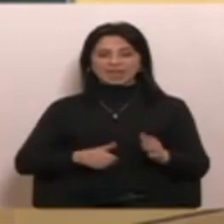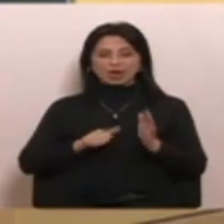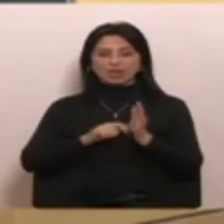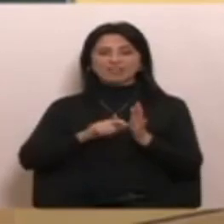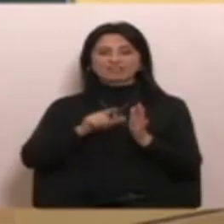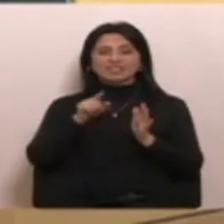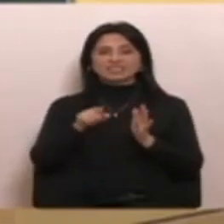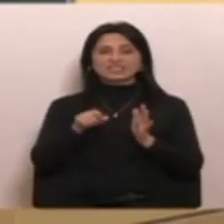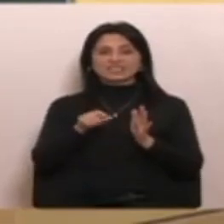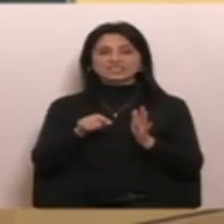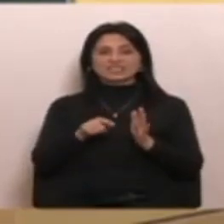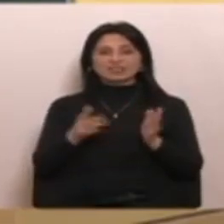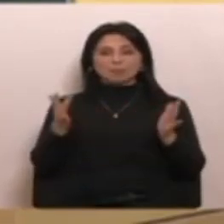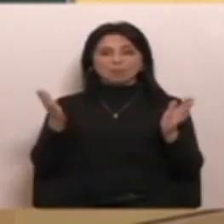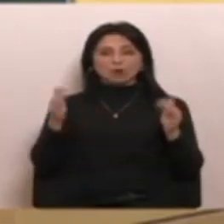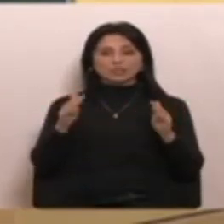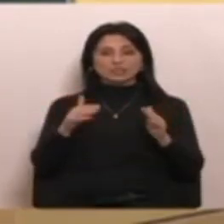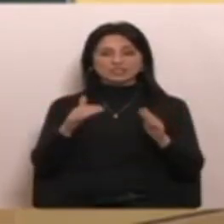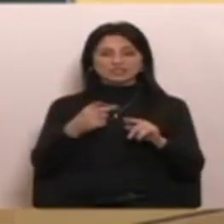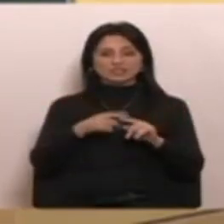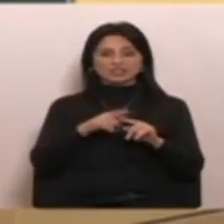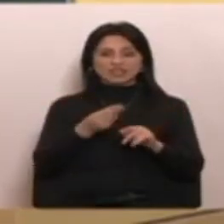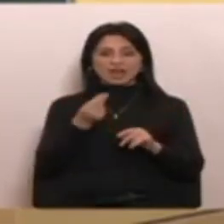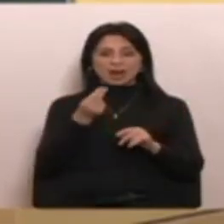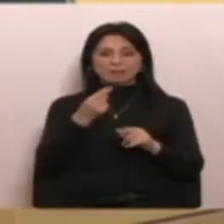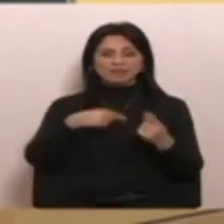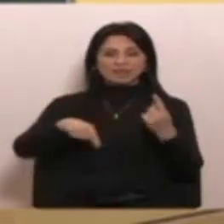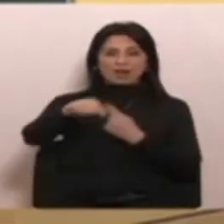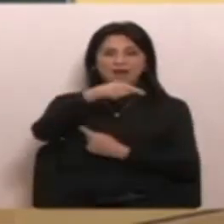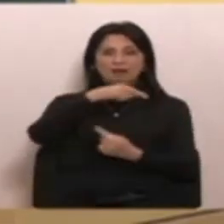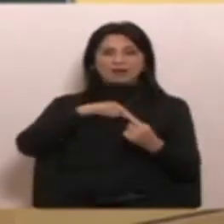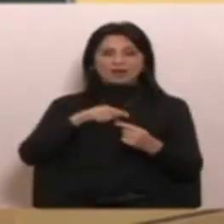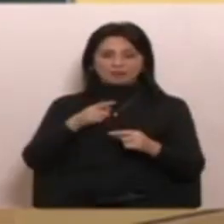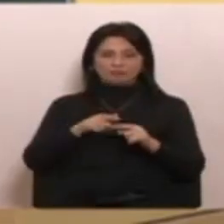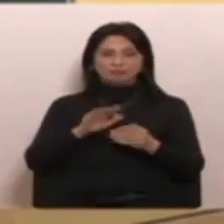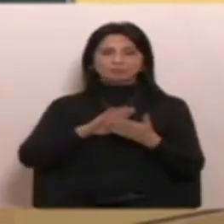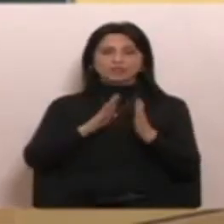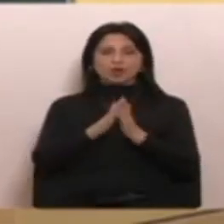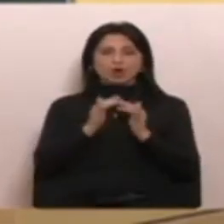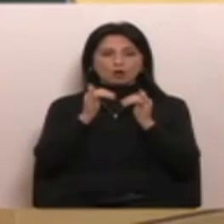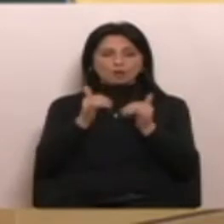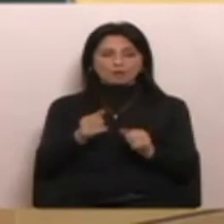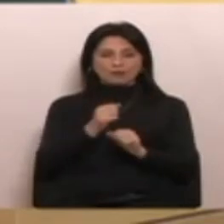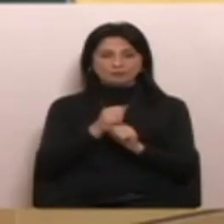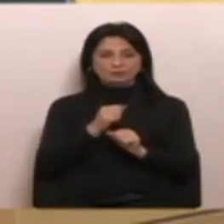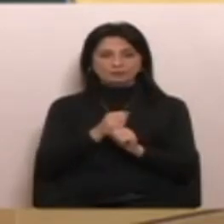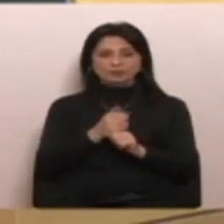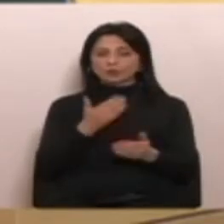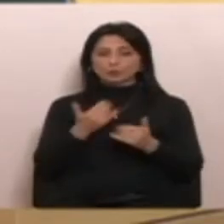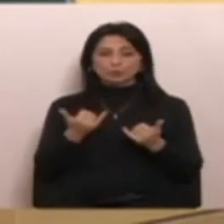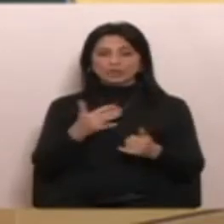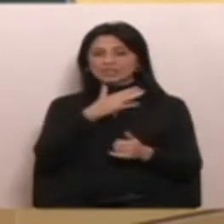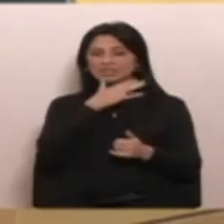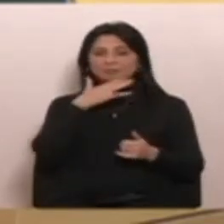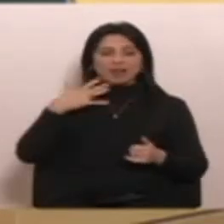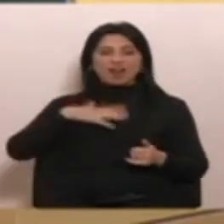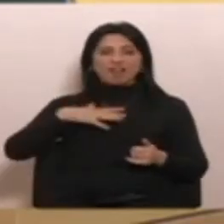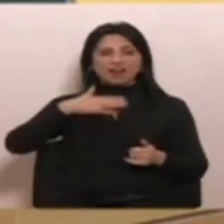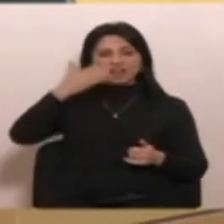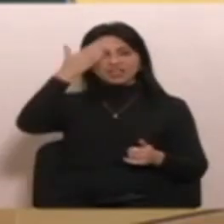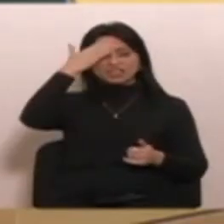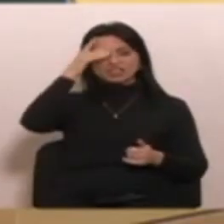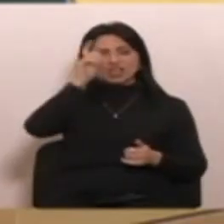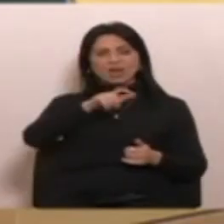ინვესტიციების მოზიდვა ვენჩურული კაპიტალის სახით და ამისთვის ხელსაყრელი პირობების შექმნა. თუ დღეს მრავალი ქართველი ინჭიერი